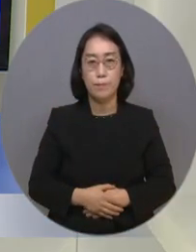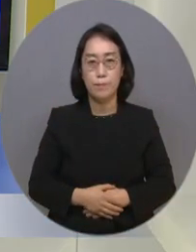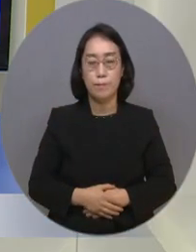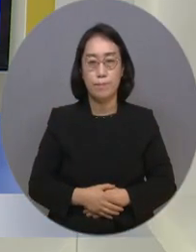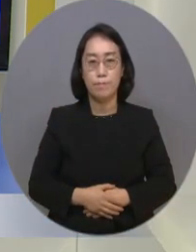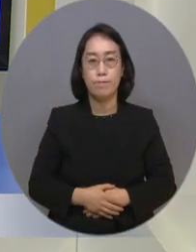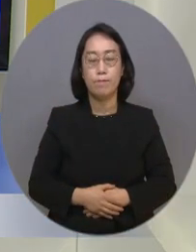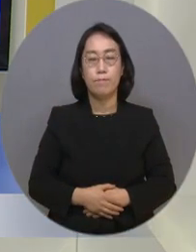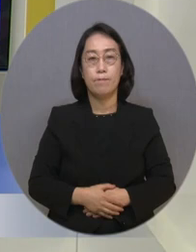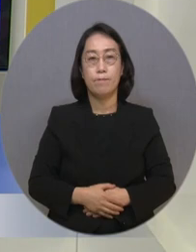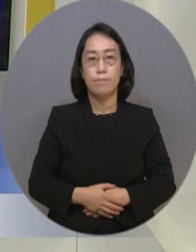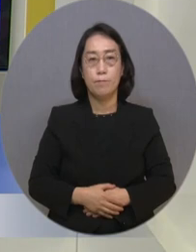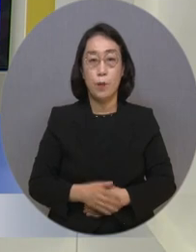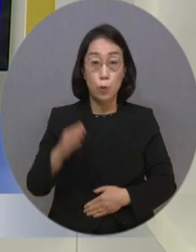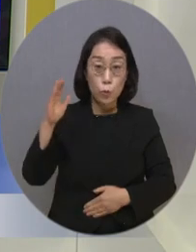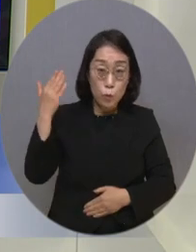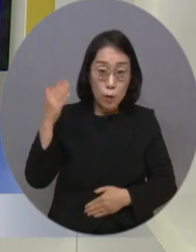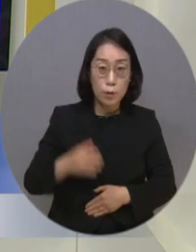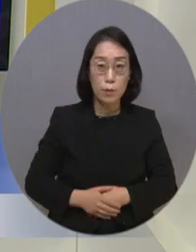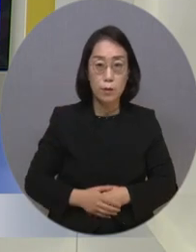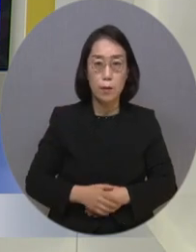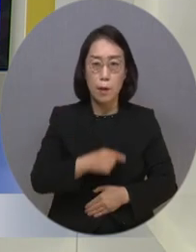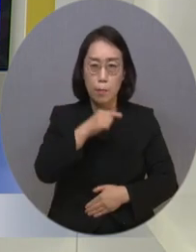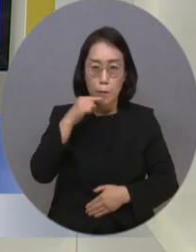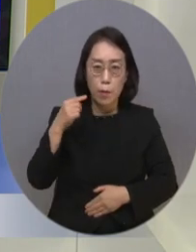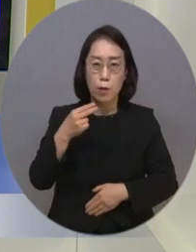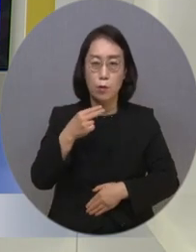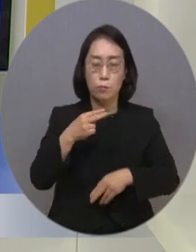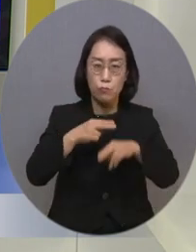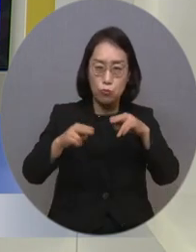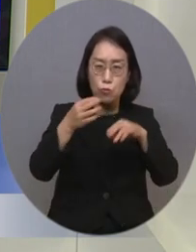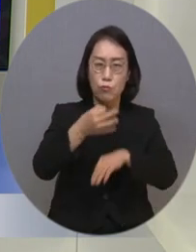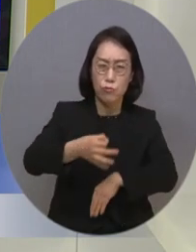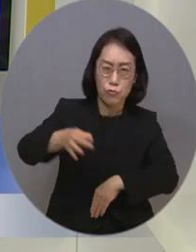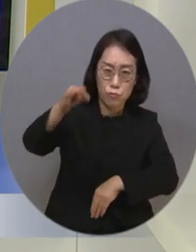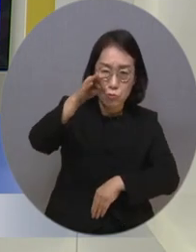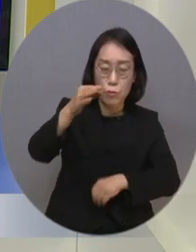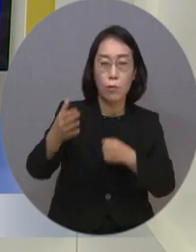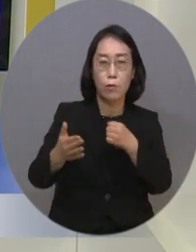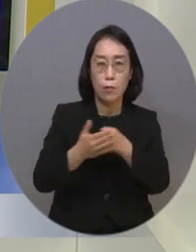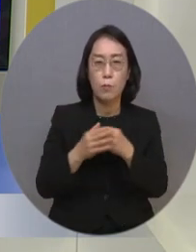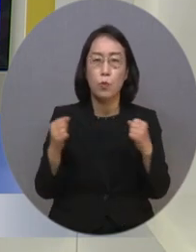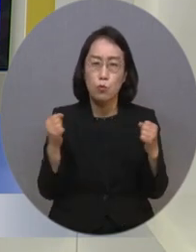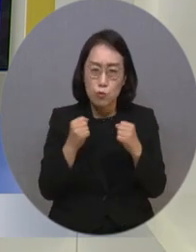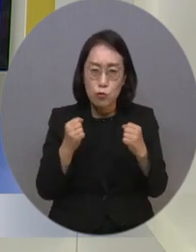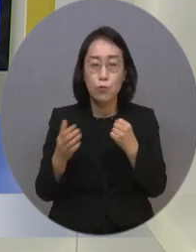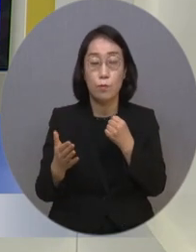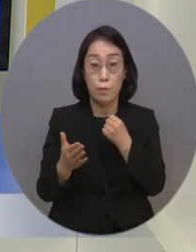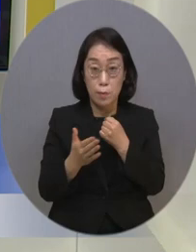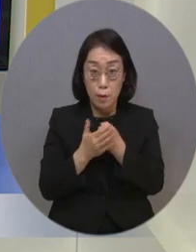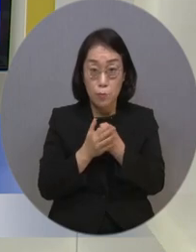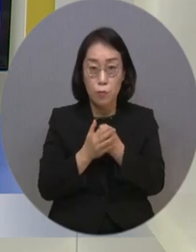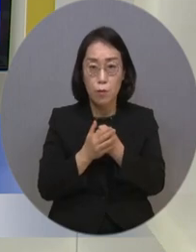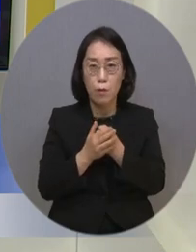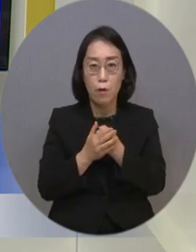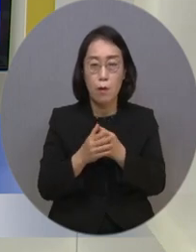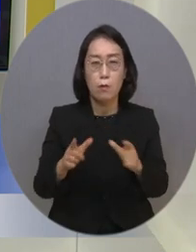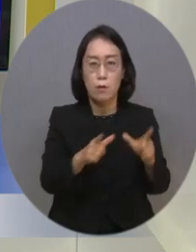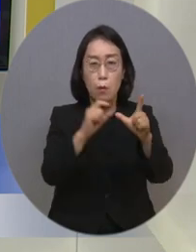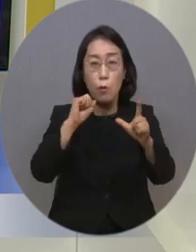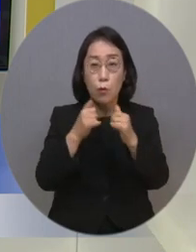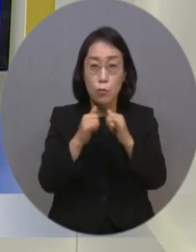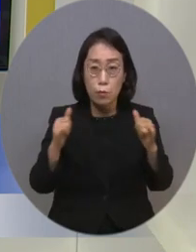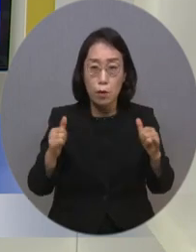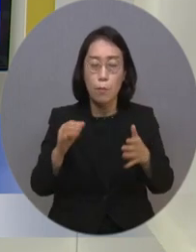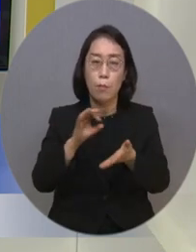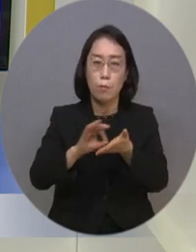다음 소식입니다. 최근 휘발유 등 에너지 가격 상승과 동절기 한파가 맞물리면서 취약계층의 에너지